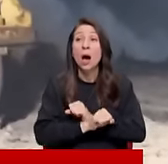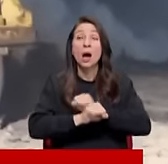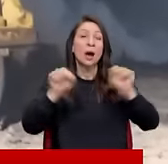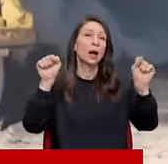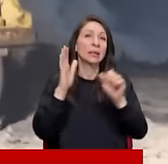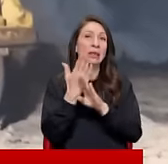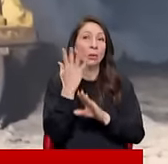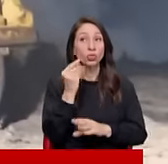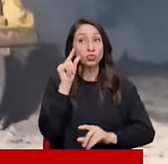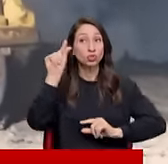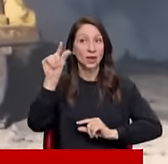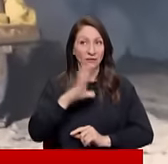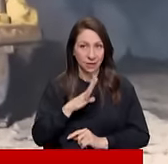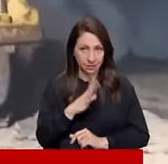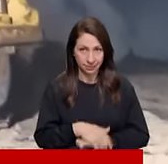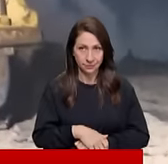olmasıydı.